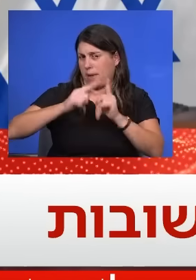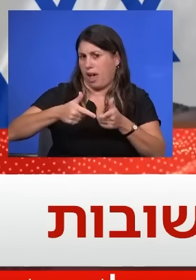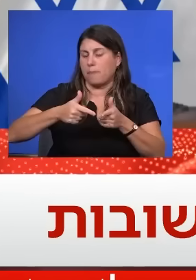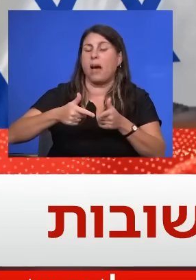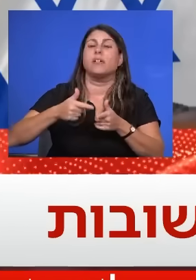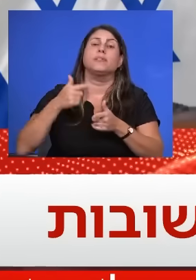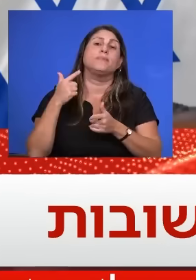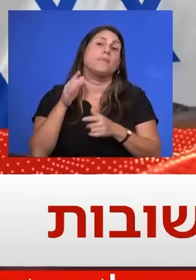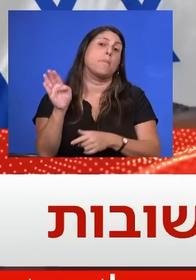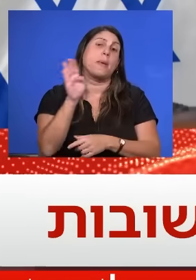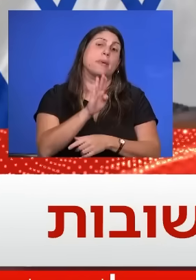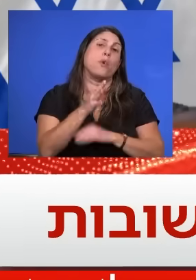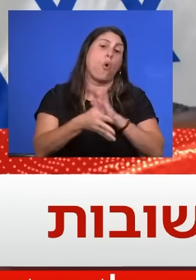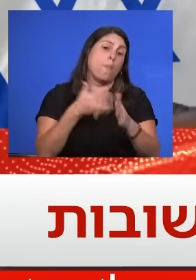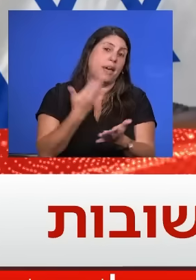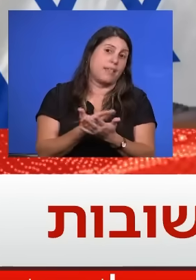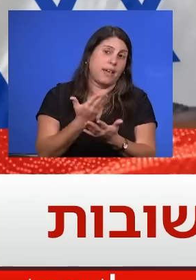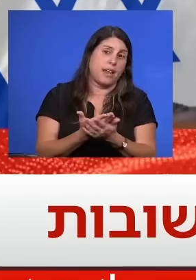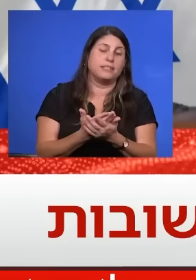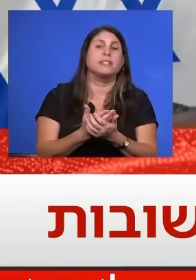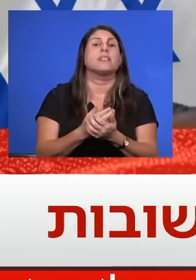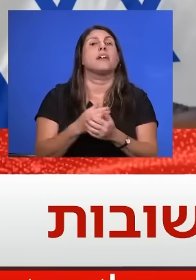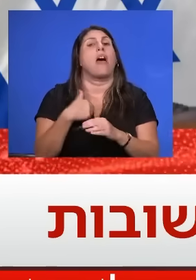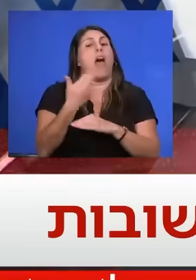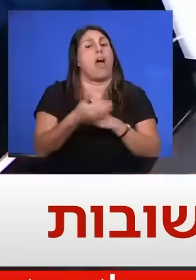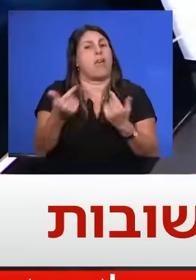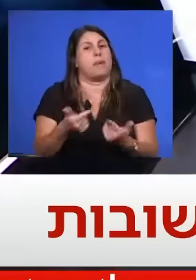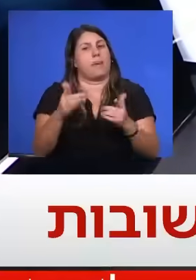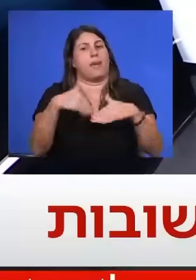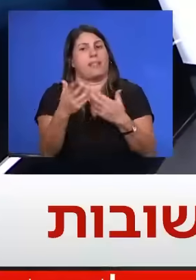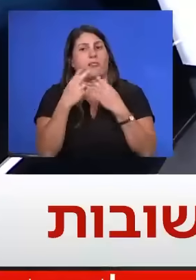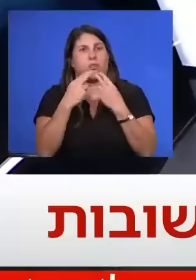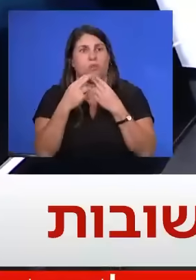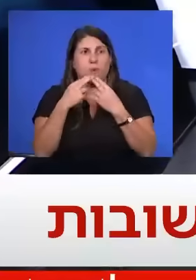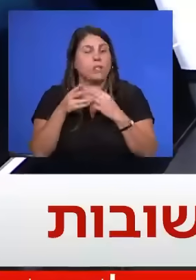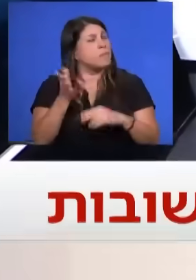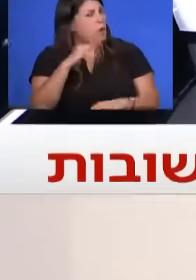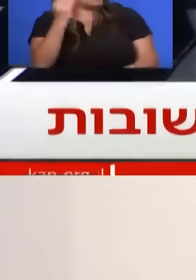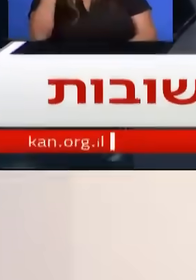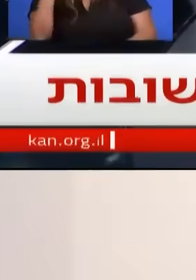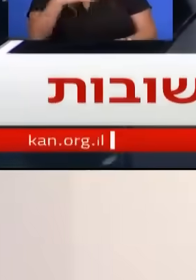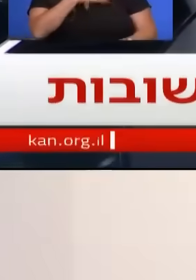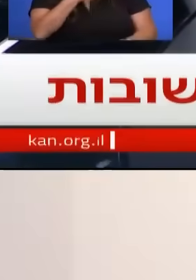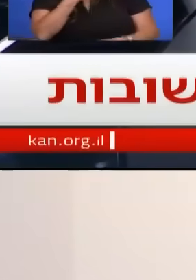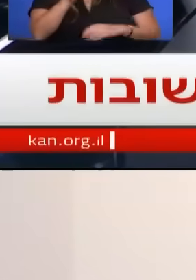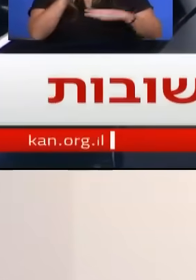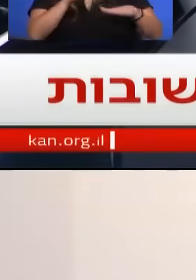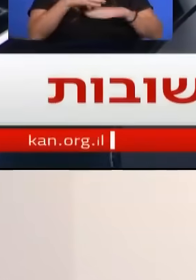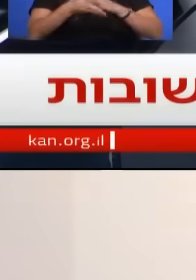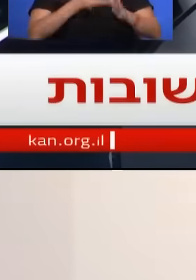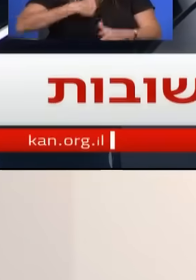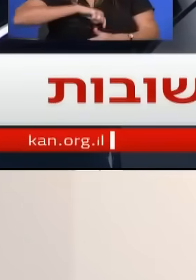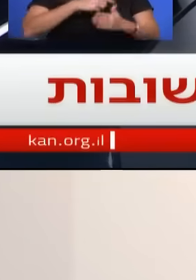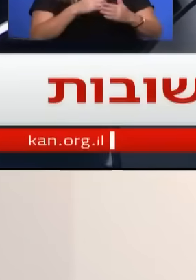אומר, בשש אחרי המלחמה נספק תשובות. אני אגיד לך מה עוד למדנו מהנאום. כשאומר ראש הממשלה, אנחנו נקים מאפר את תושבי